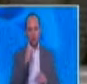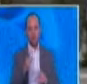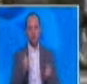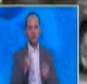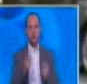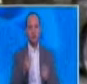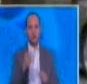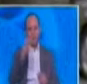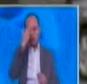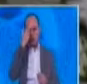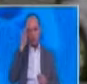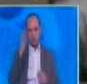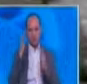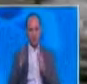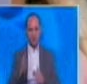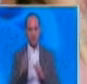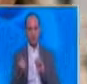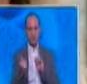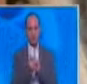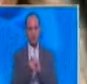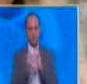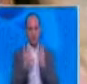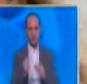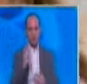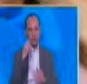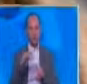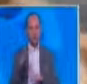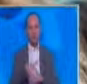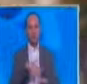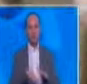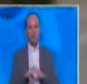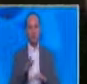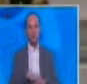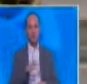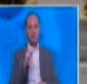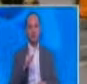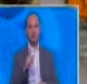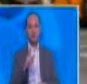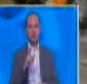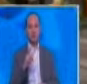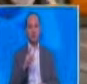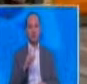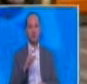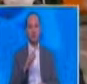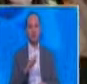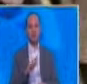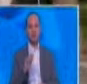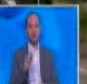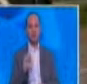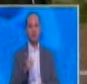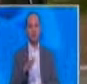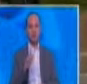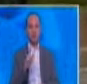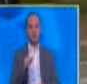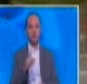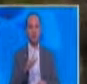çalışanları, hastayla doğrudan temas olanlar, kişiler dışında eldiven takılması önerdiğimiz bir davranış değil. Sık